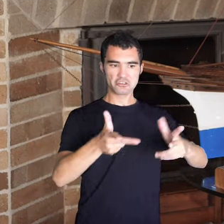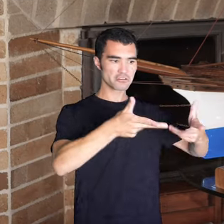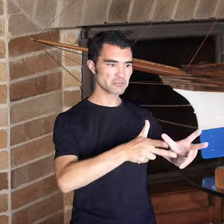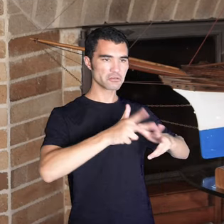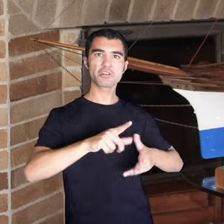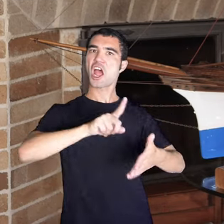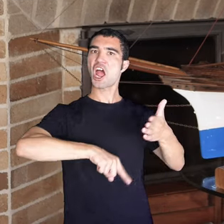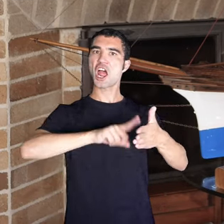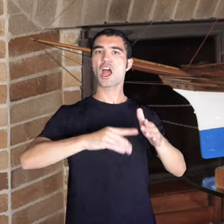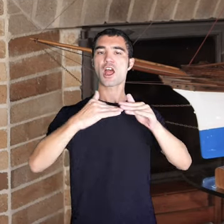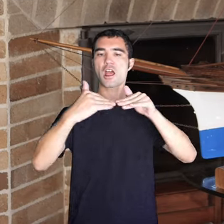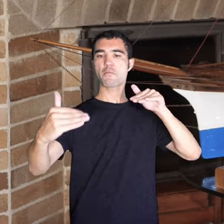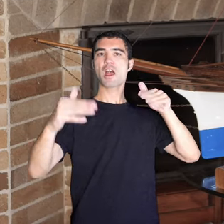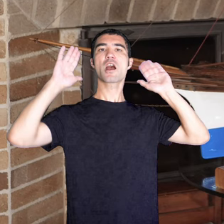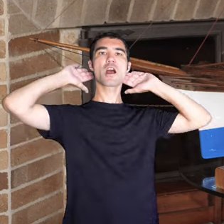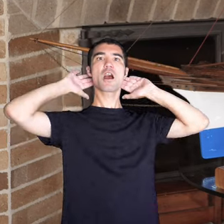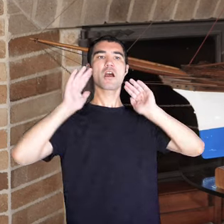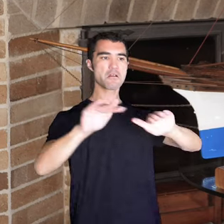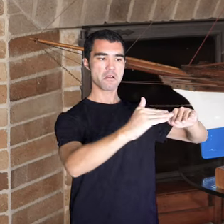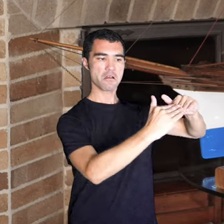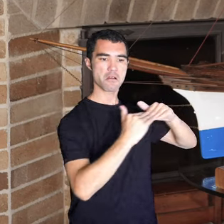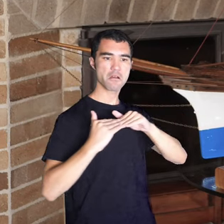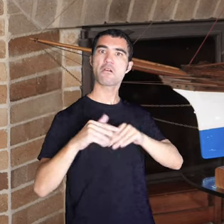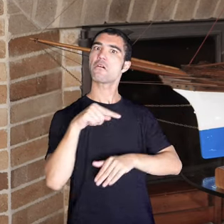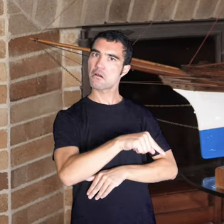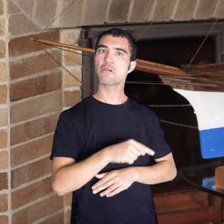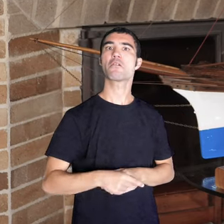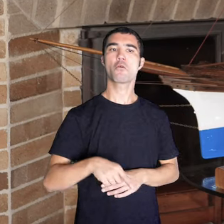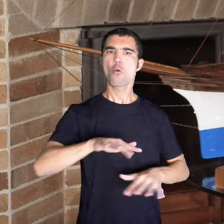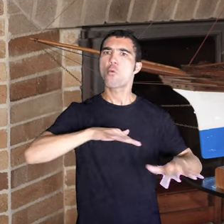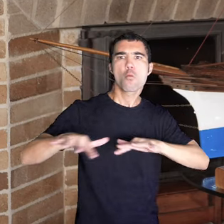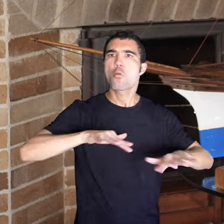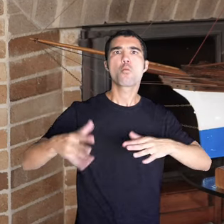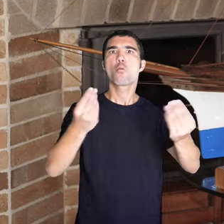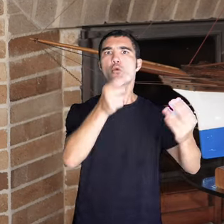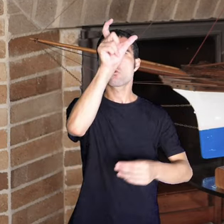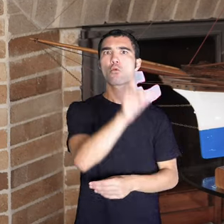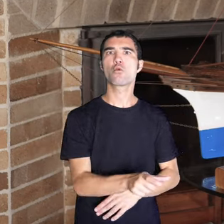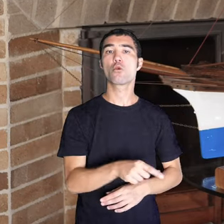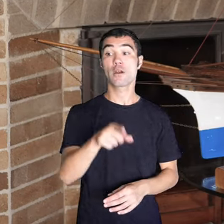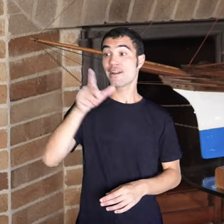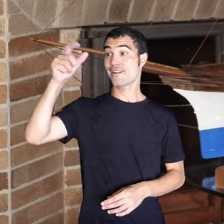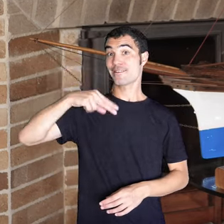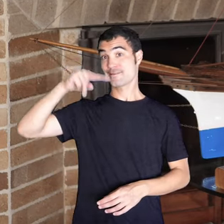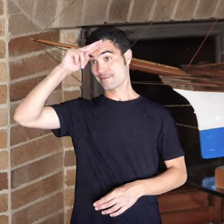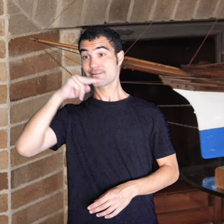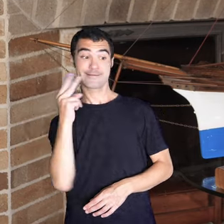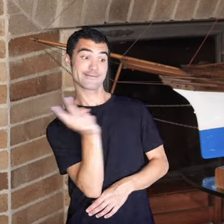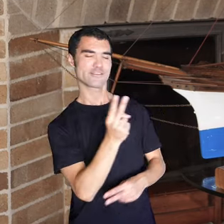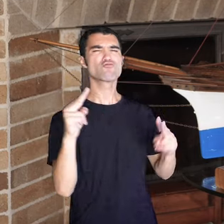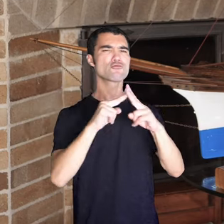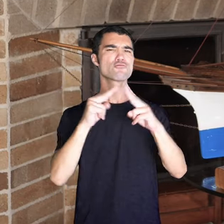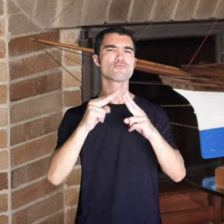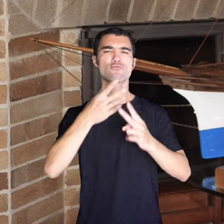per alquilar, hamaques i això, i era bastant actiu. I se varen conèixer bé